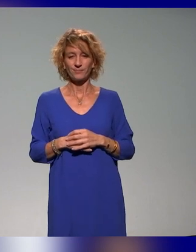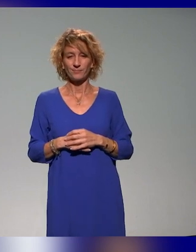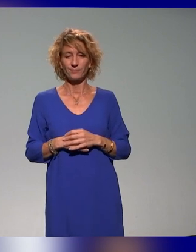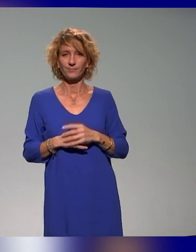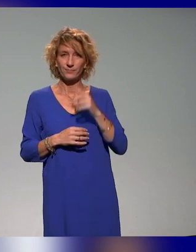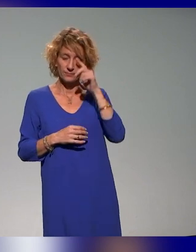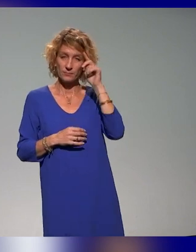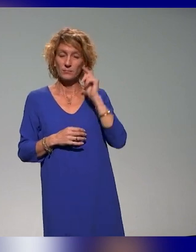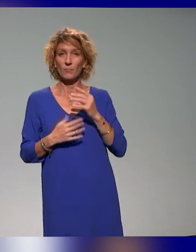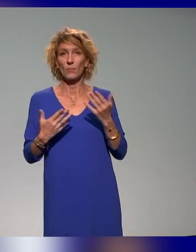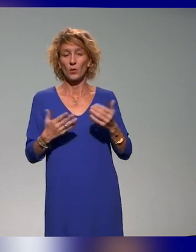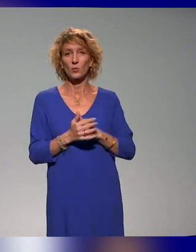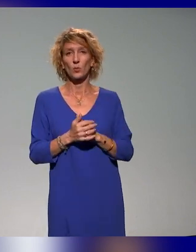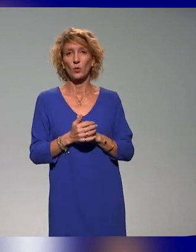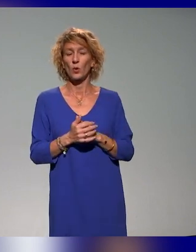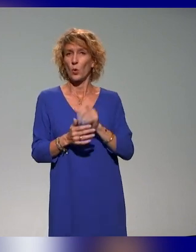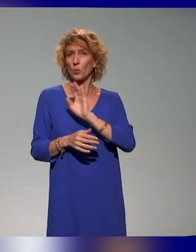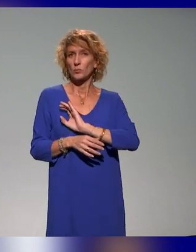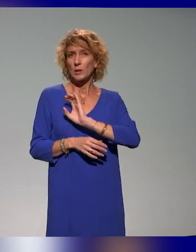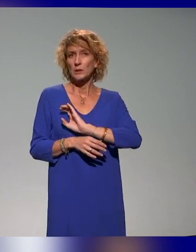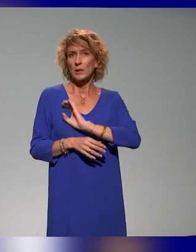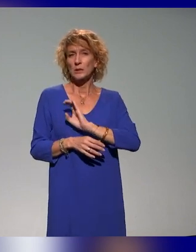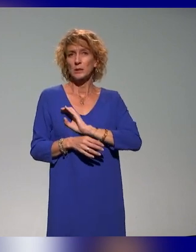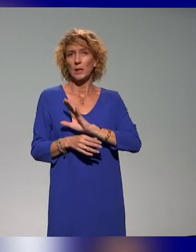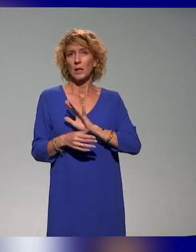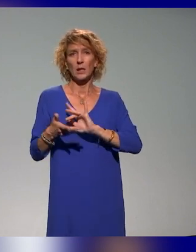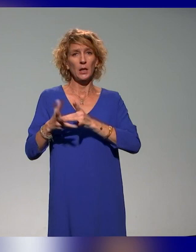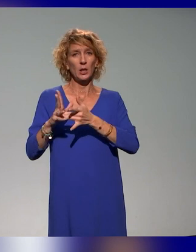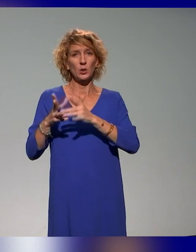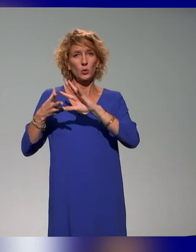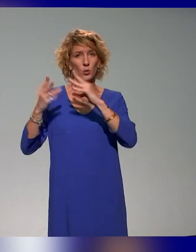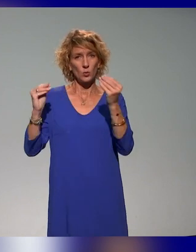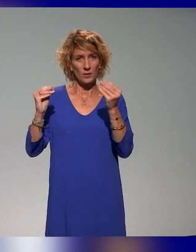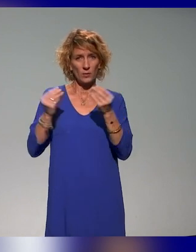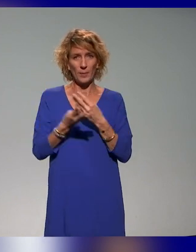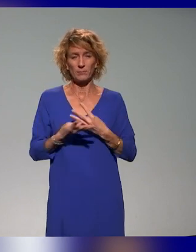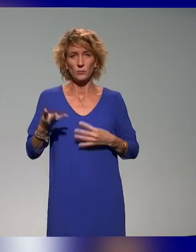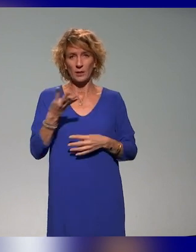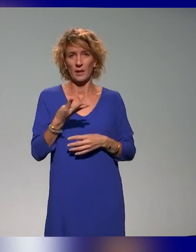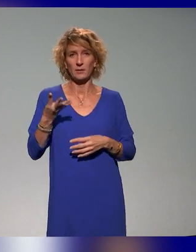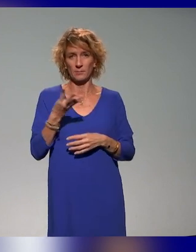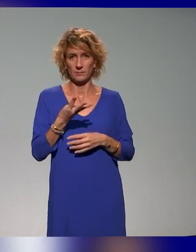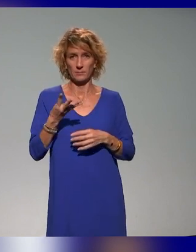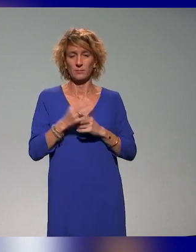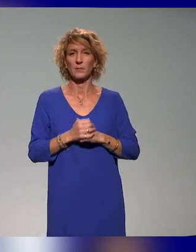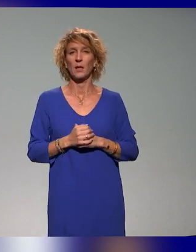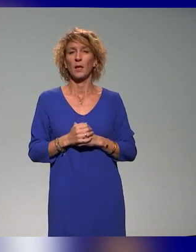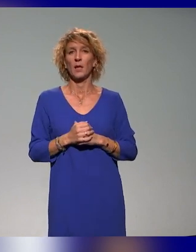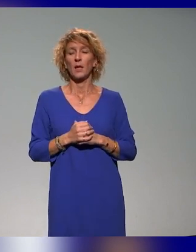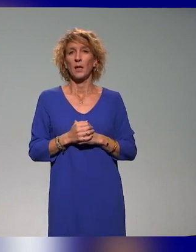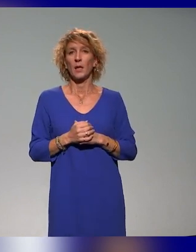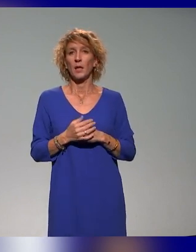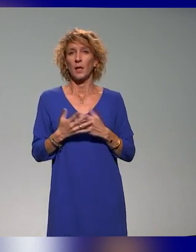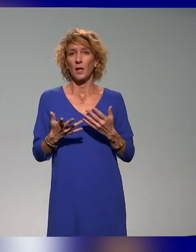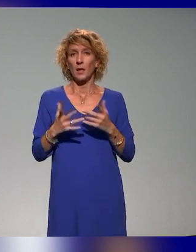Donc on a testé les formats hebdo, thématique et tuile.